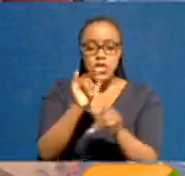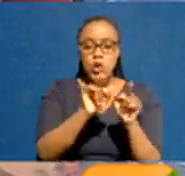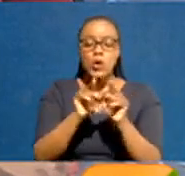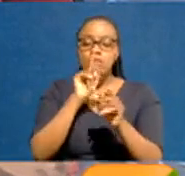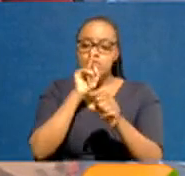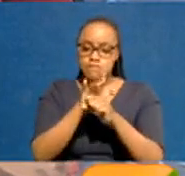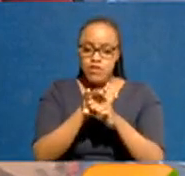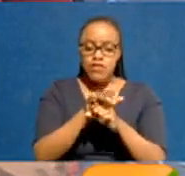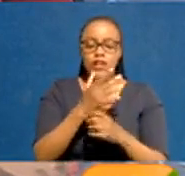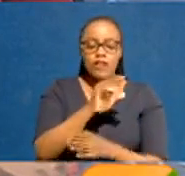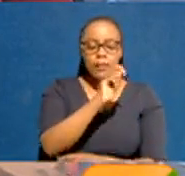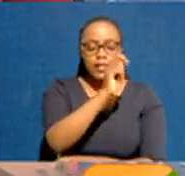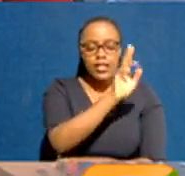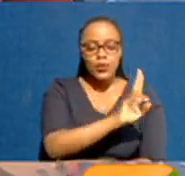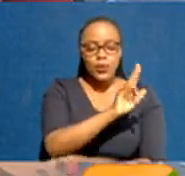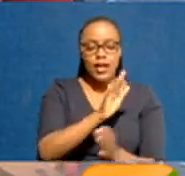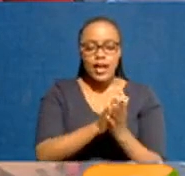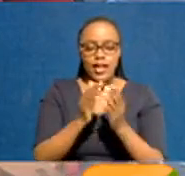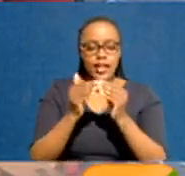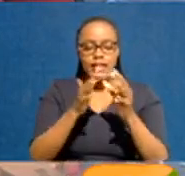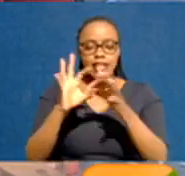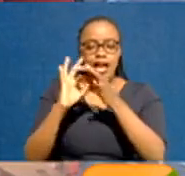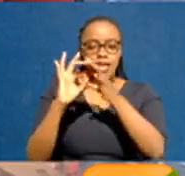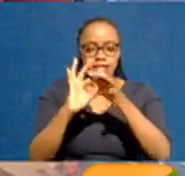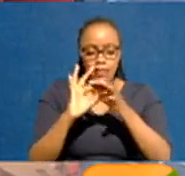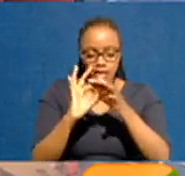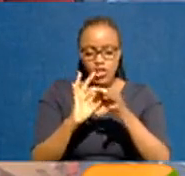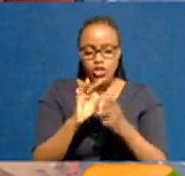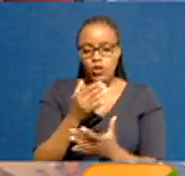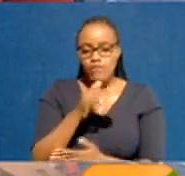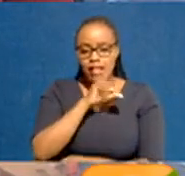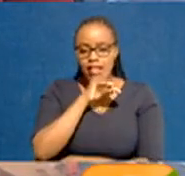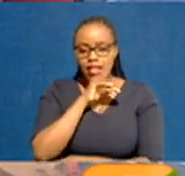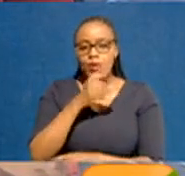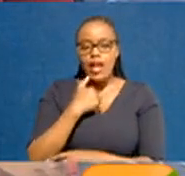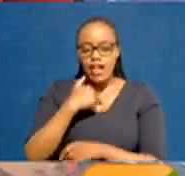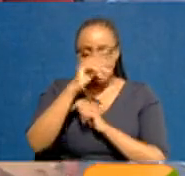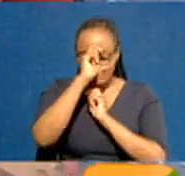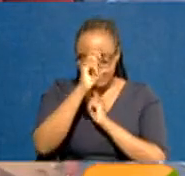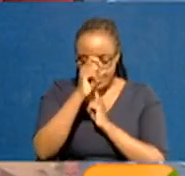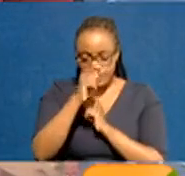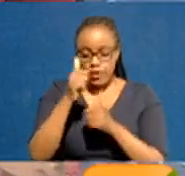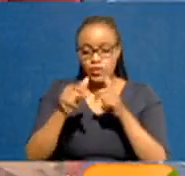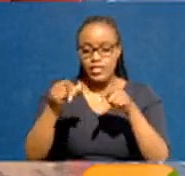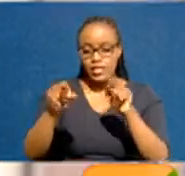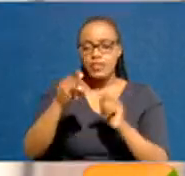atahakikisha rais mstaafu Uhuru Kenyatta na kinara wa Azimio Raila Odinga wanapata heshima na taadhima wanayostahili.